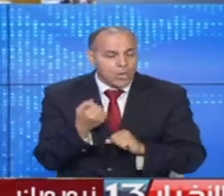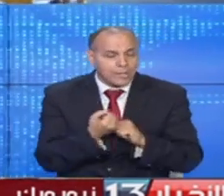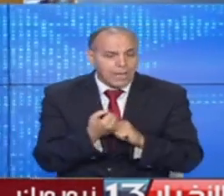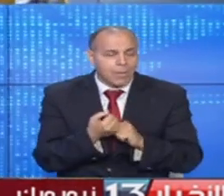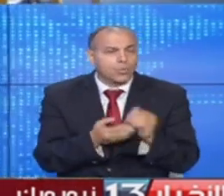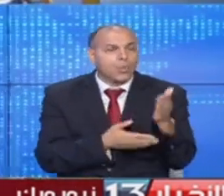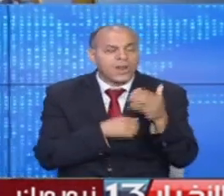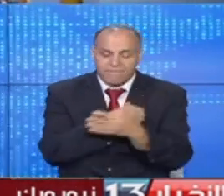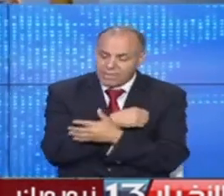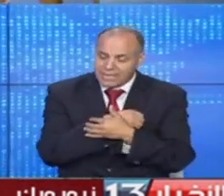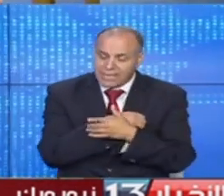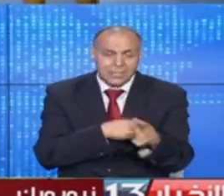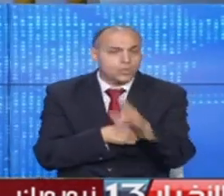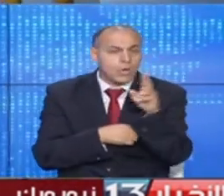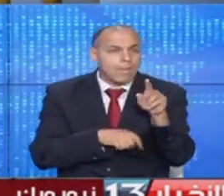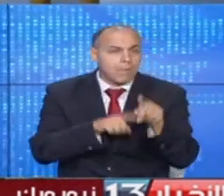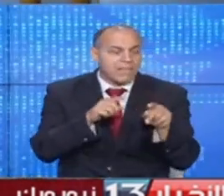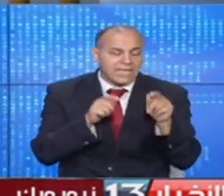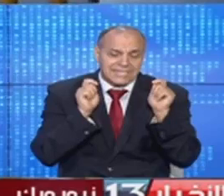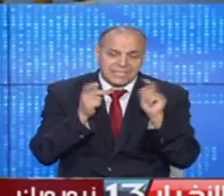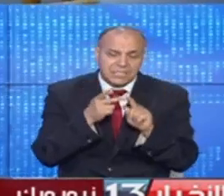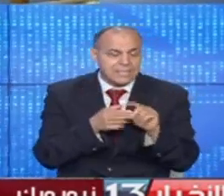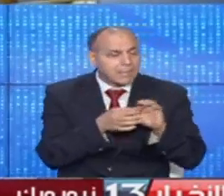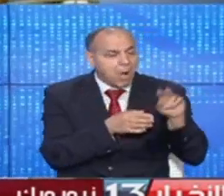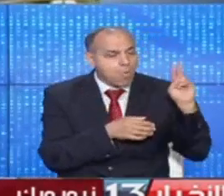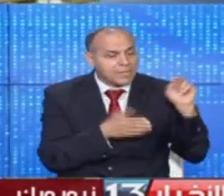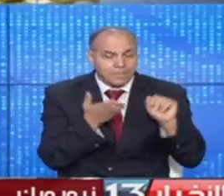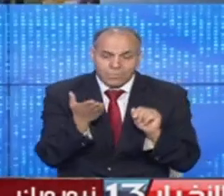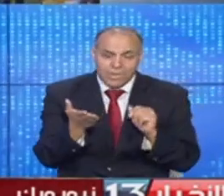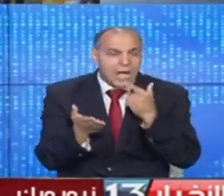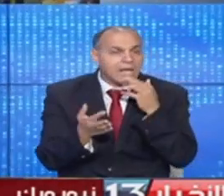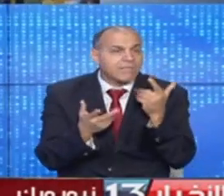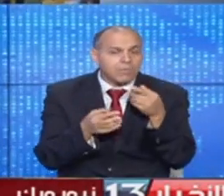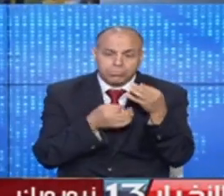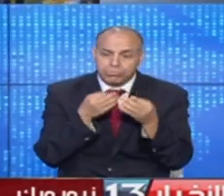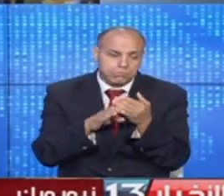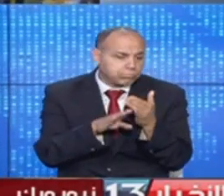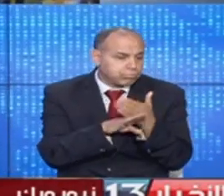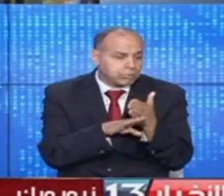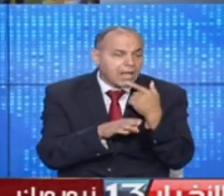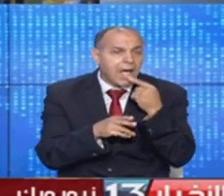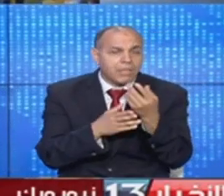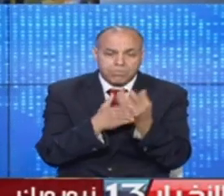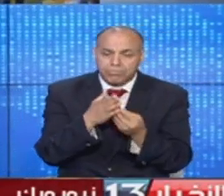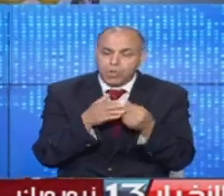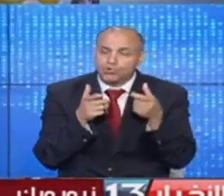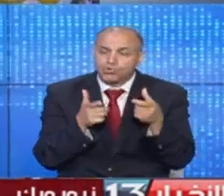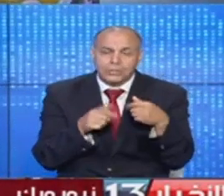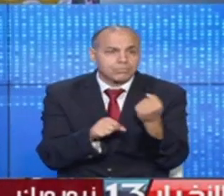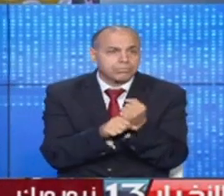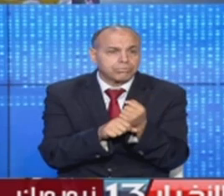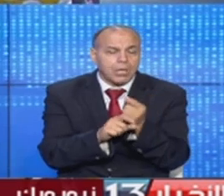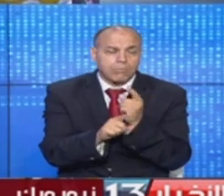الفقيره يتساءل بعض الدبلوماسيين في الامم المتحده عما يمكن انجازه في ظل انعدام فرصه عقد